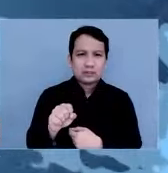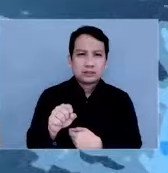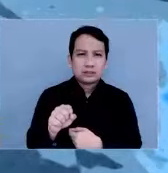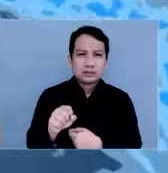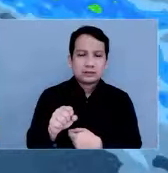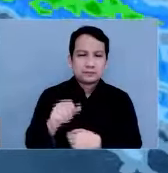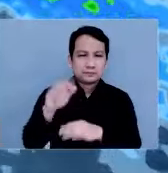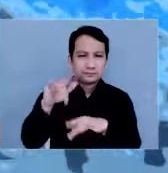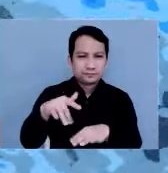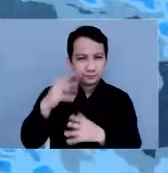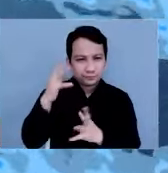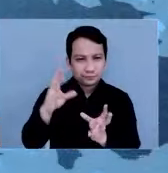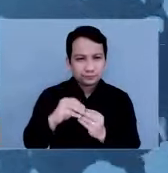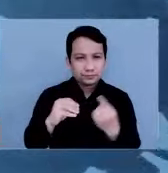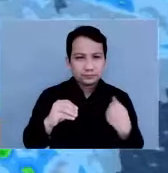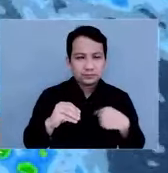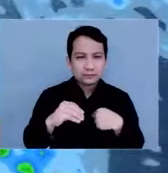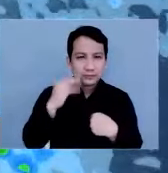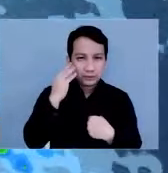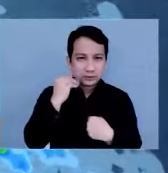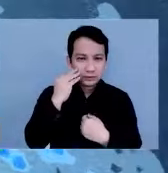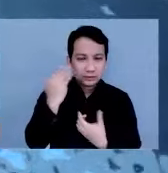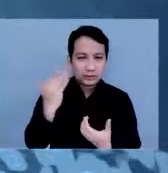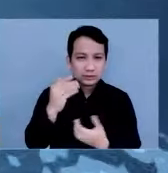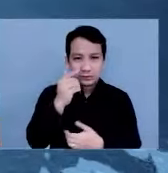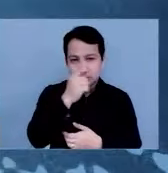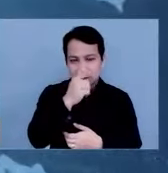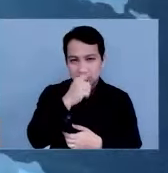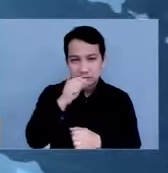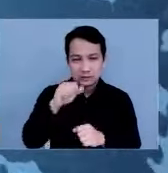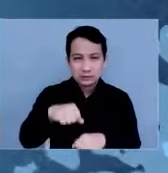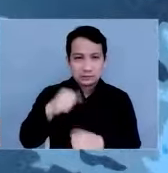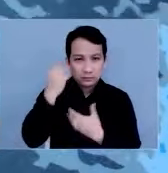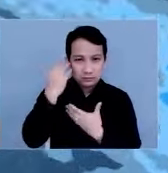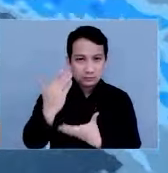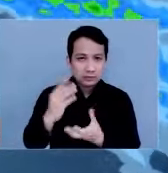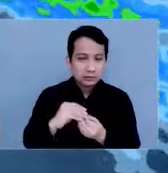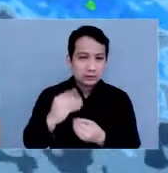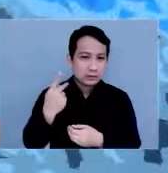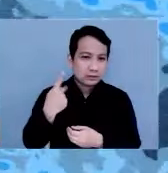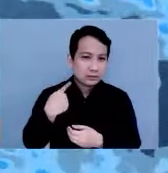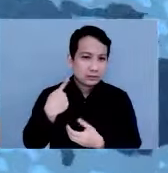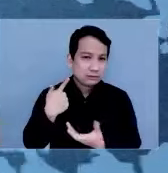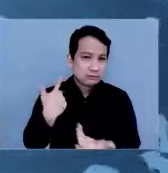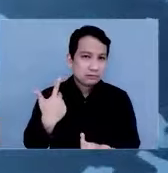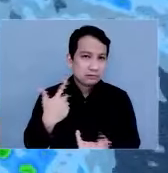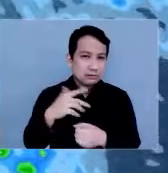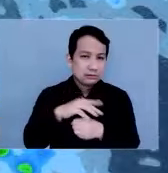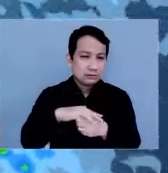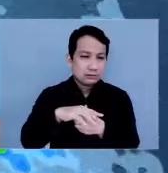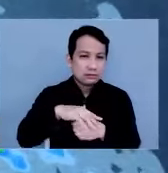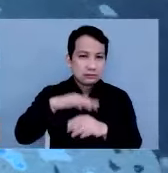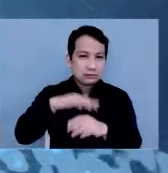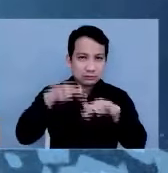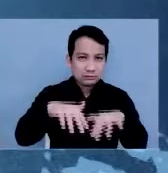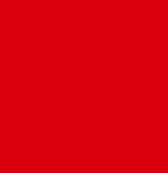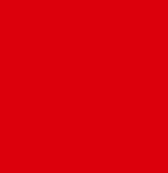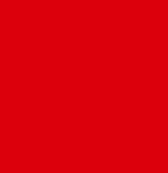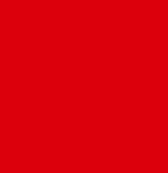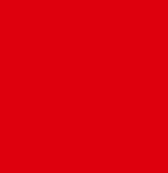pag-ulan naman ang mararanasan sa Luzon. Posible ring makaranas ng localized thunderstorms sa